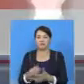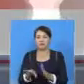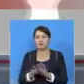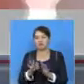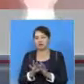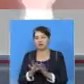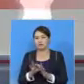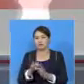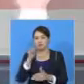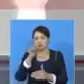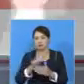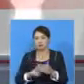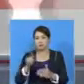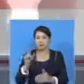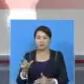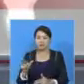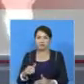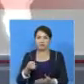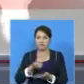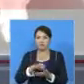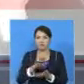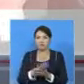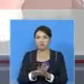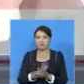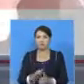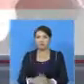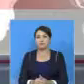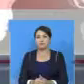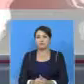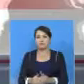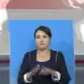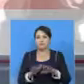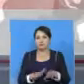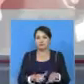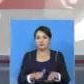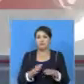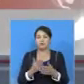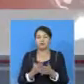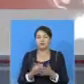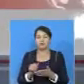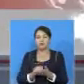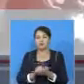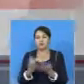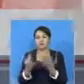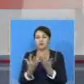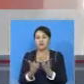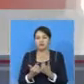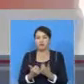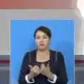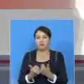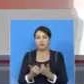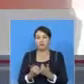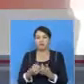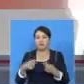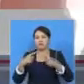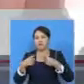байқаушылар менен сенім білдірген адамдарды тіркеді. Содан кейін бүлетіндер саналып, әр